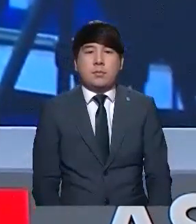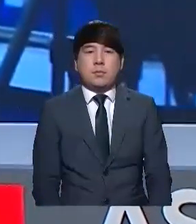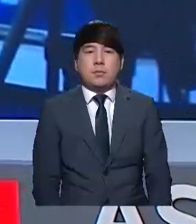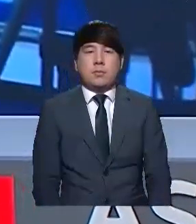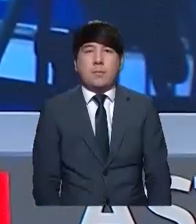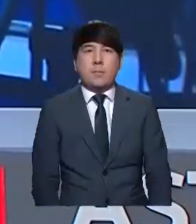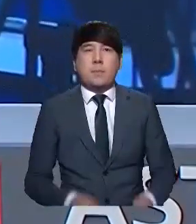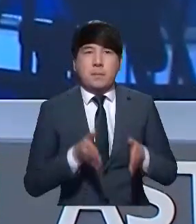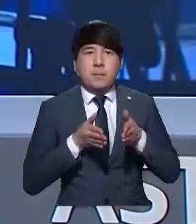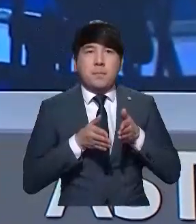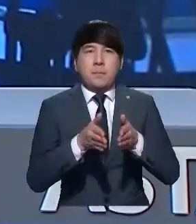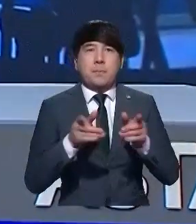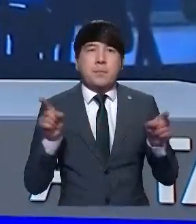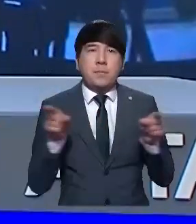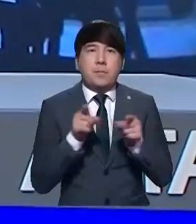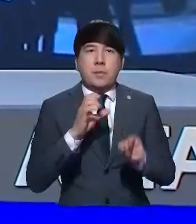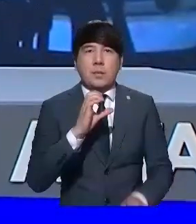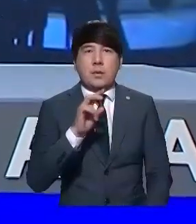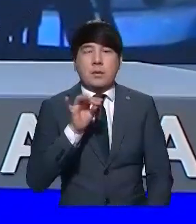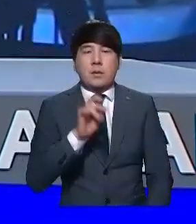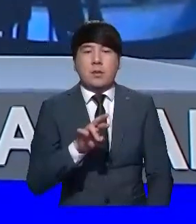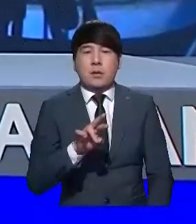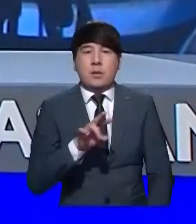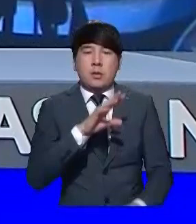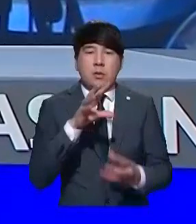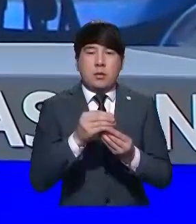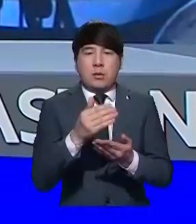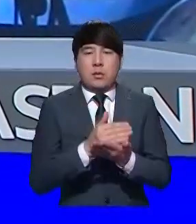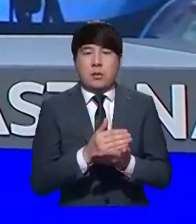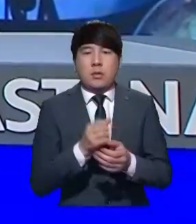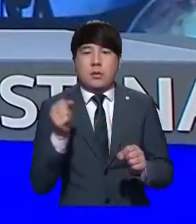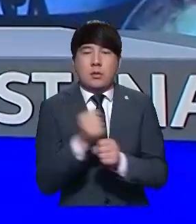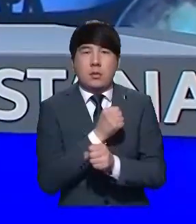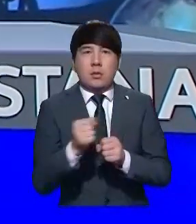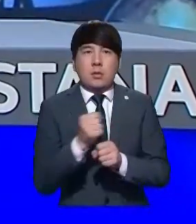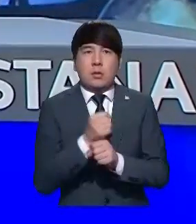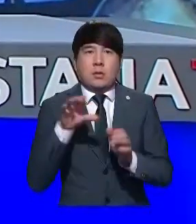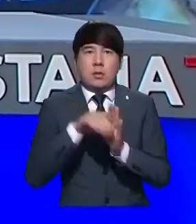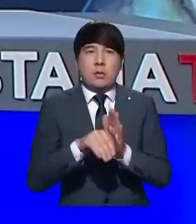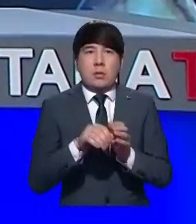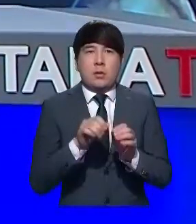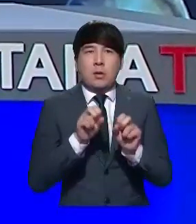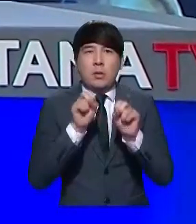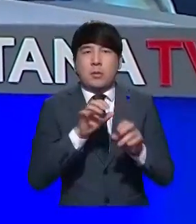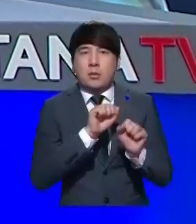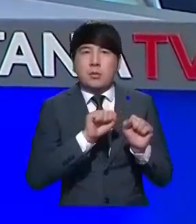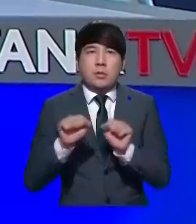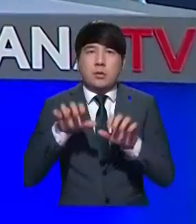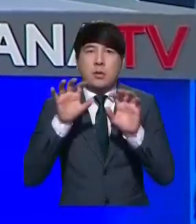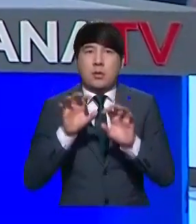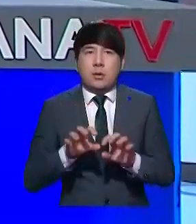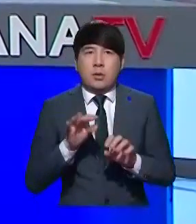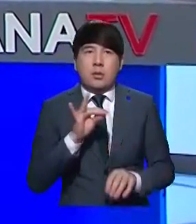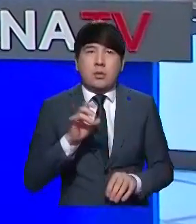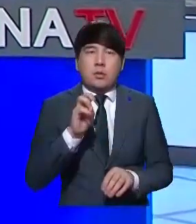Ввести ограничения для СМИ при освещении материалов по теме насилия. С таким предложением выступила правозащитница Айман Умарова. Идею она